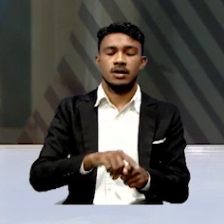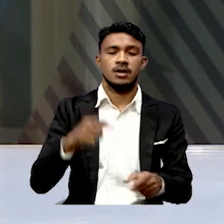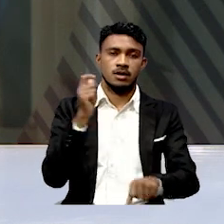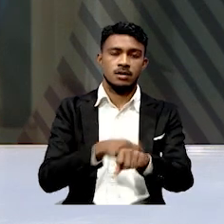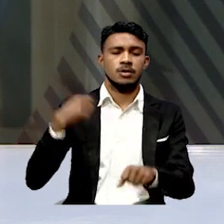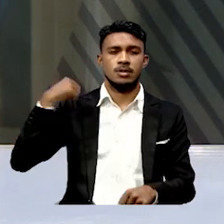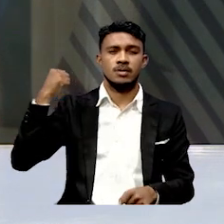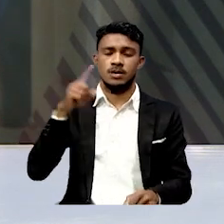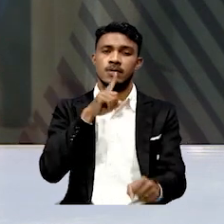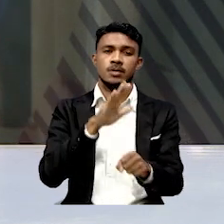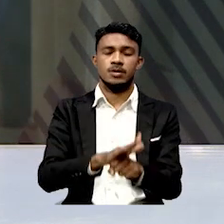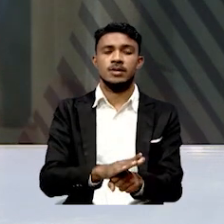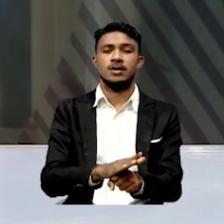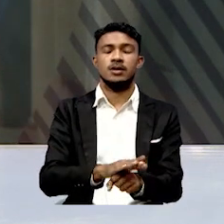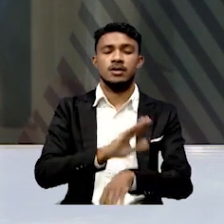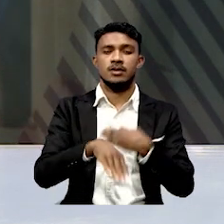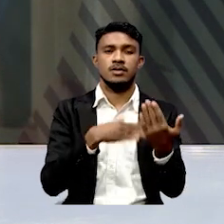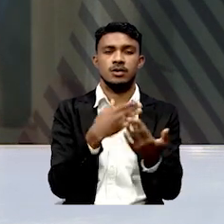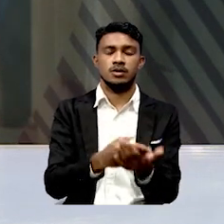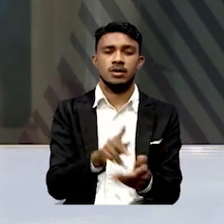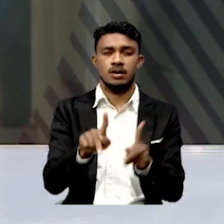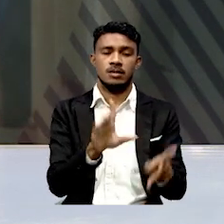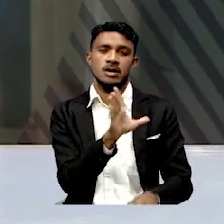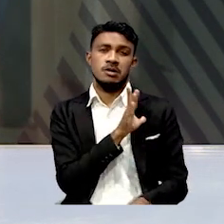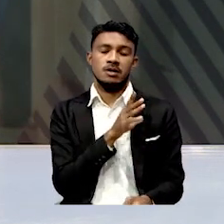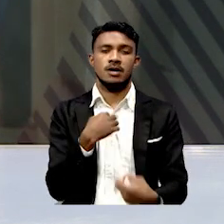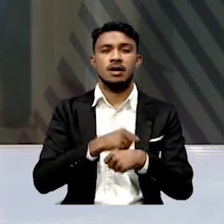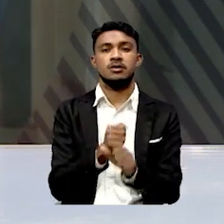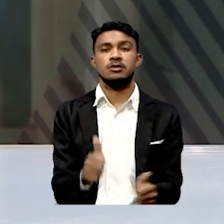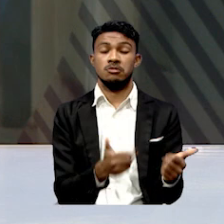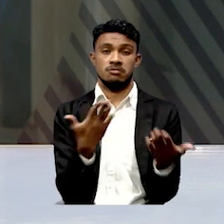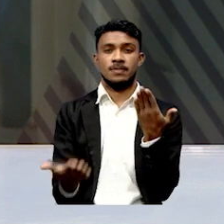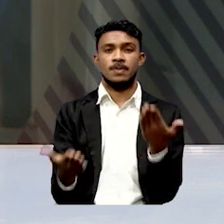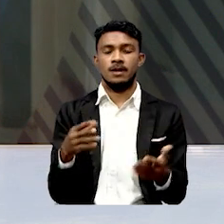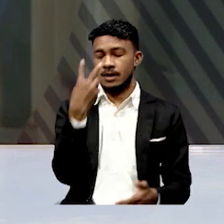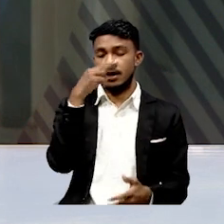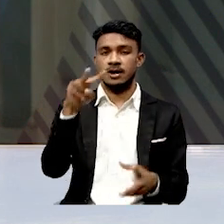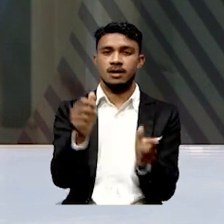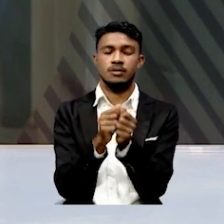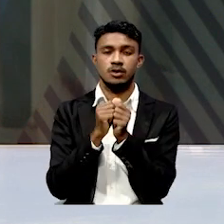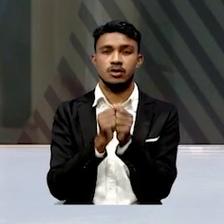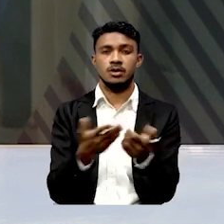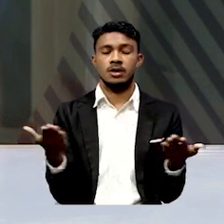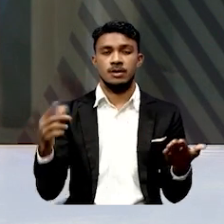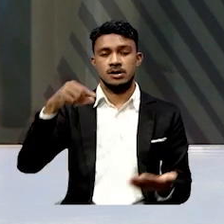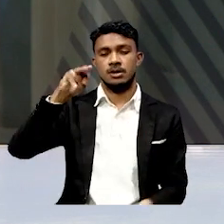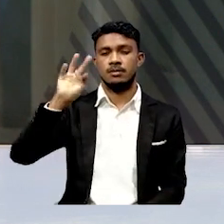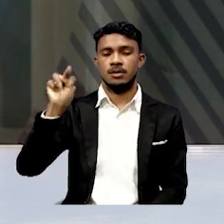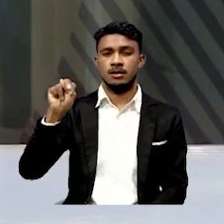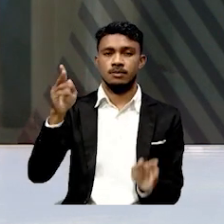compromisso barak promete ona, povo hein realiza kalae, turmai ita kampanya pa kote nebe GMN